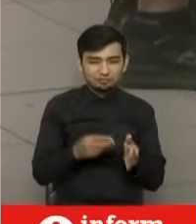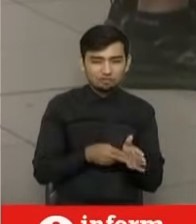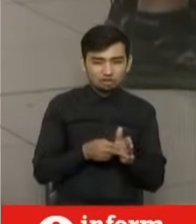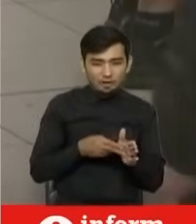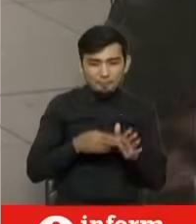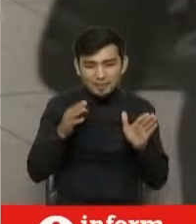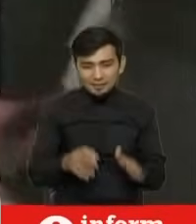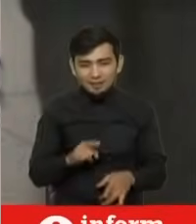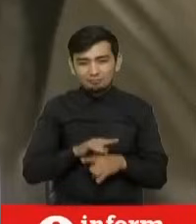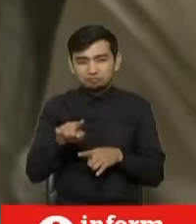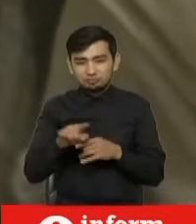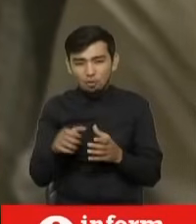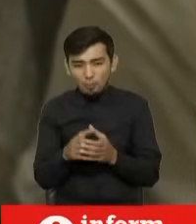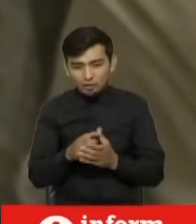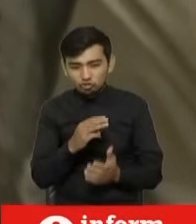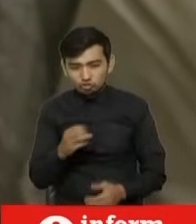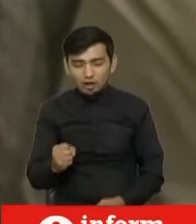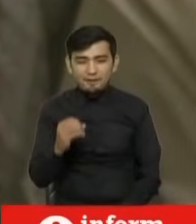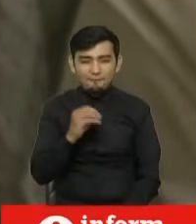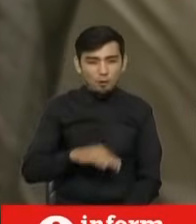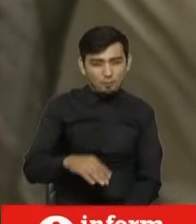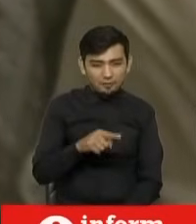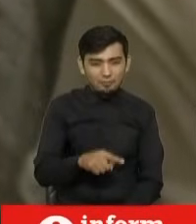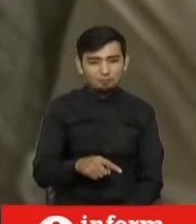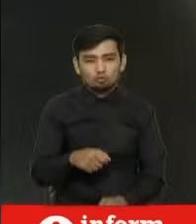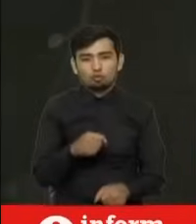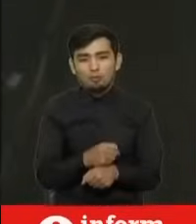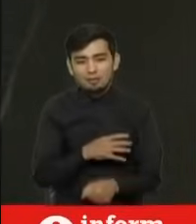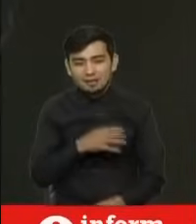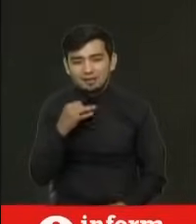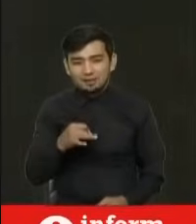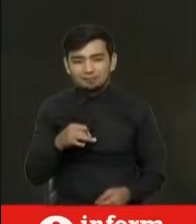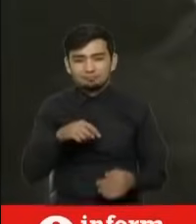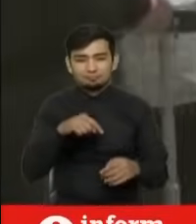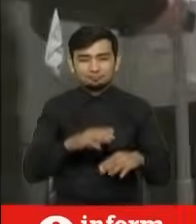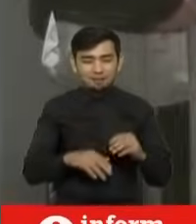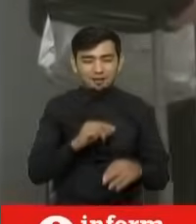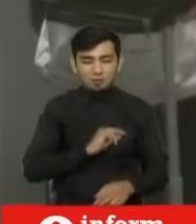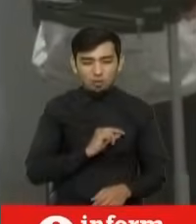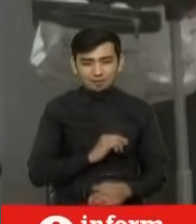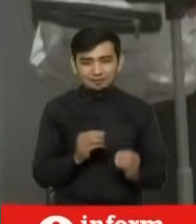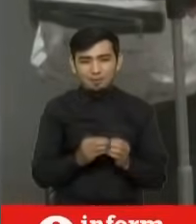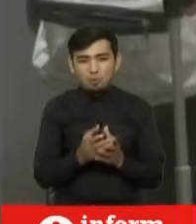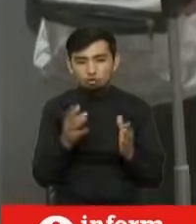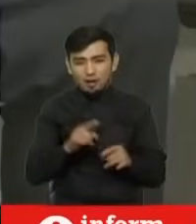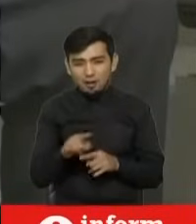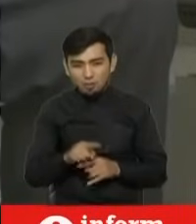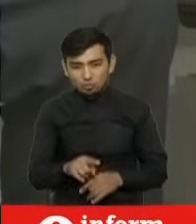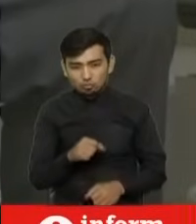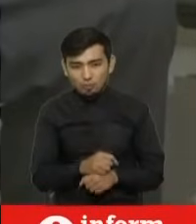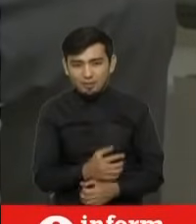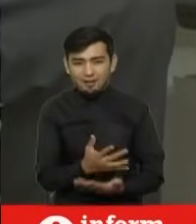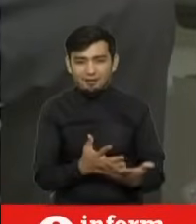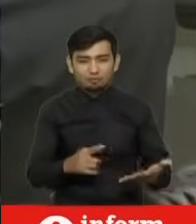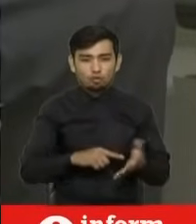перевозчиков и авиакомпаний США и Европы также была парализована наземная работа десятков аэропортов в разных точках